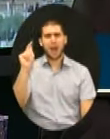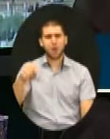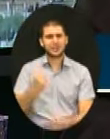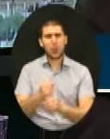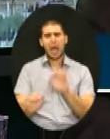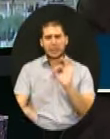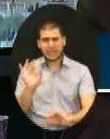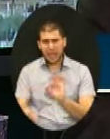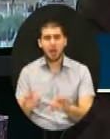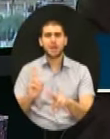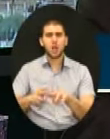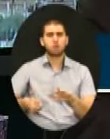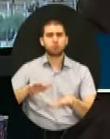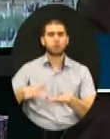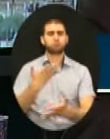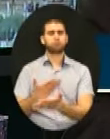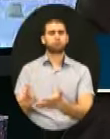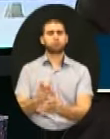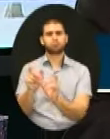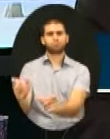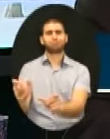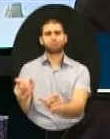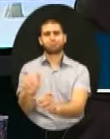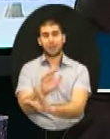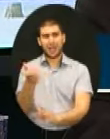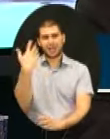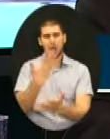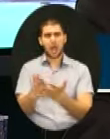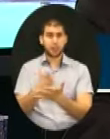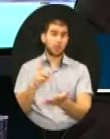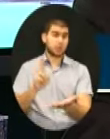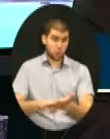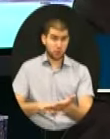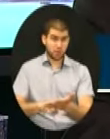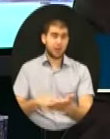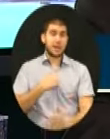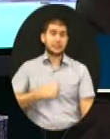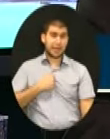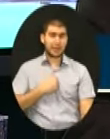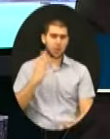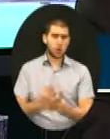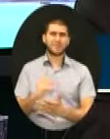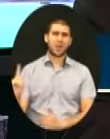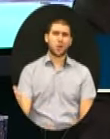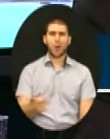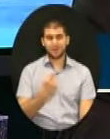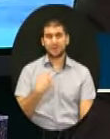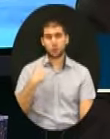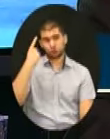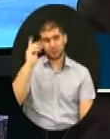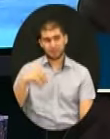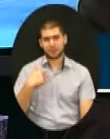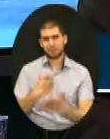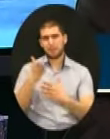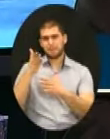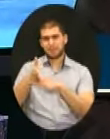והסיתו, ואז ראש הממשלה קיבל את ההחלטה לא לאפשר להם. נדמה לי שזאת הייתה ההחלטה הנכונה. לצערי הייתה גורפת מדי, ואני חושב שבאמת אני גם בזמנו